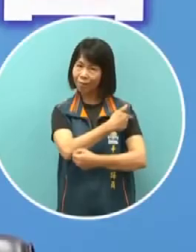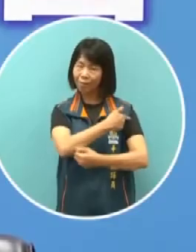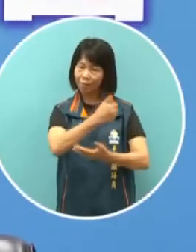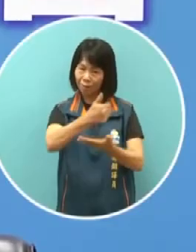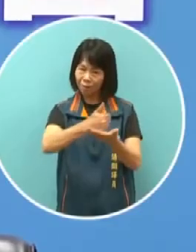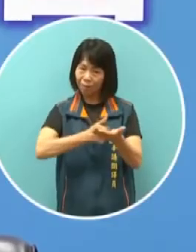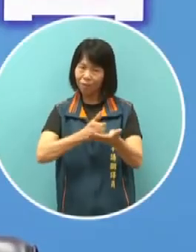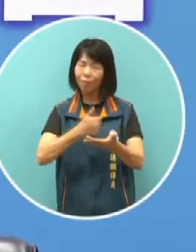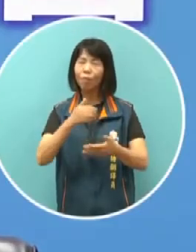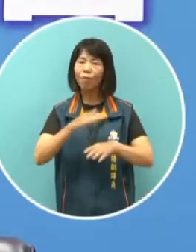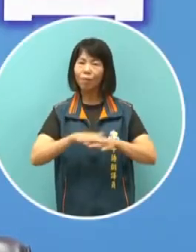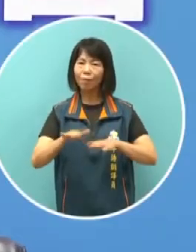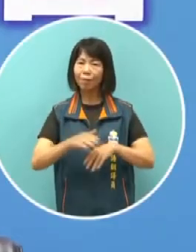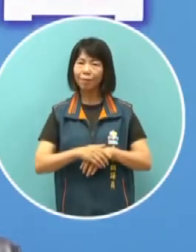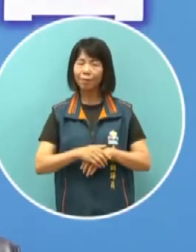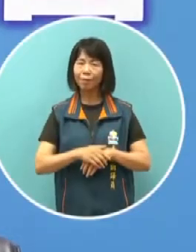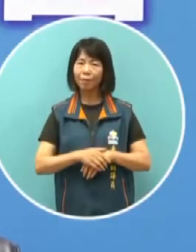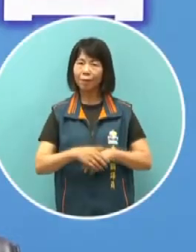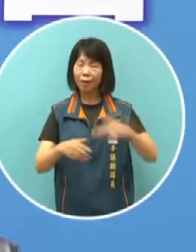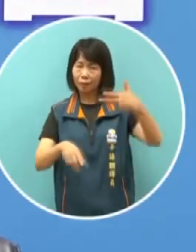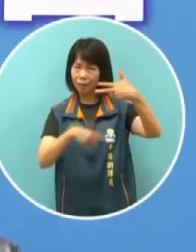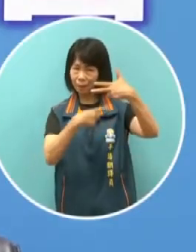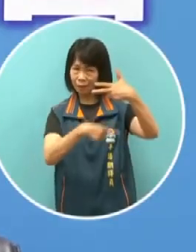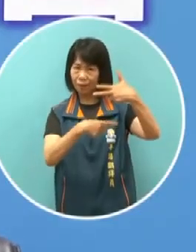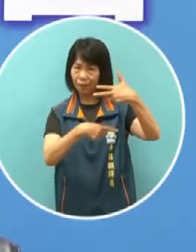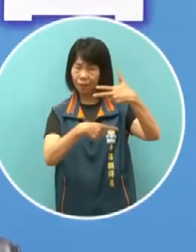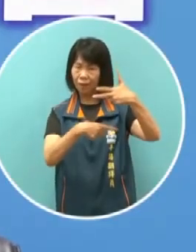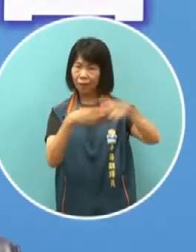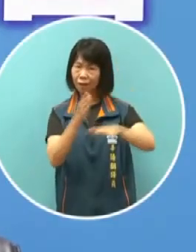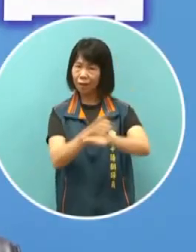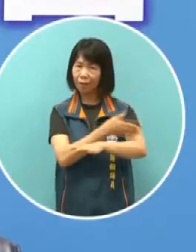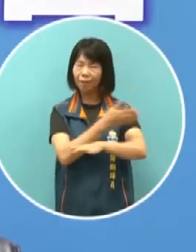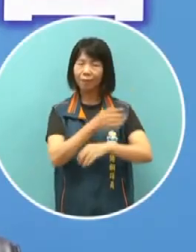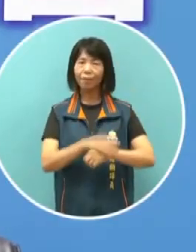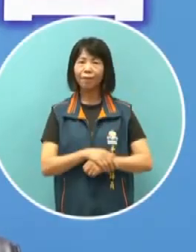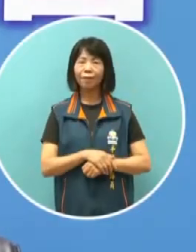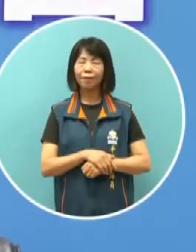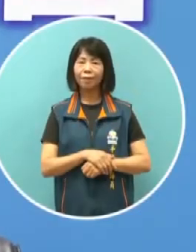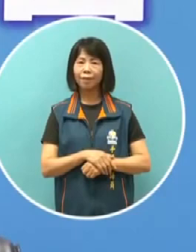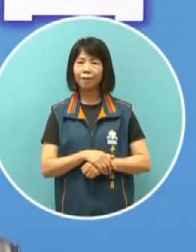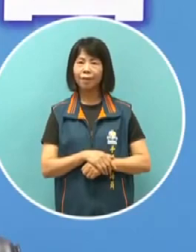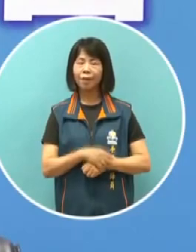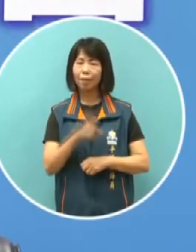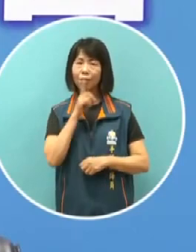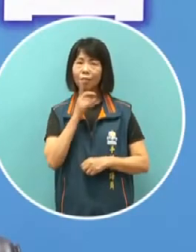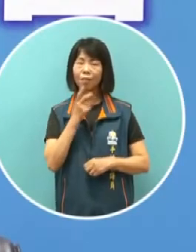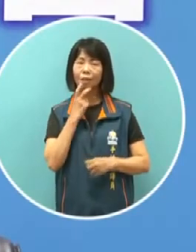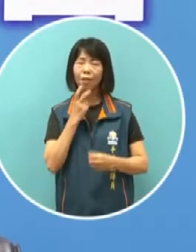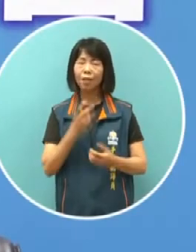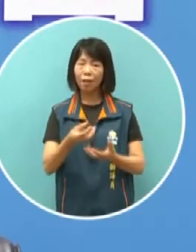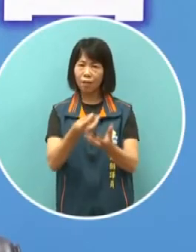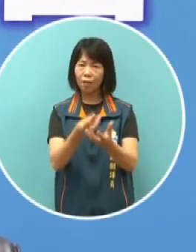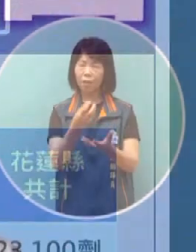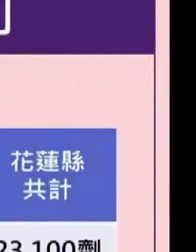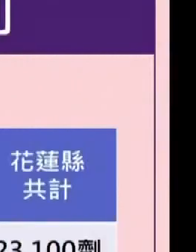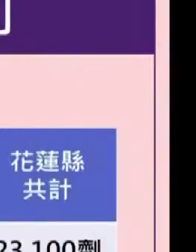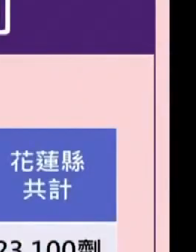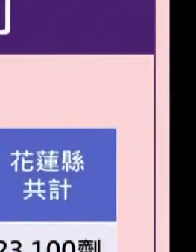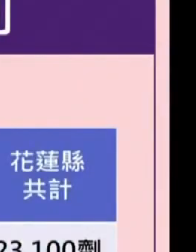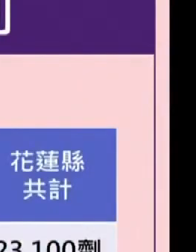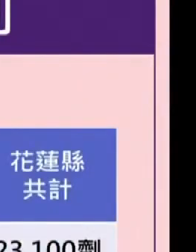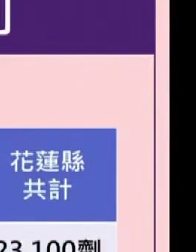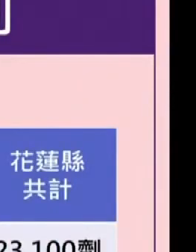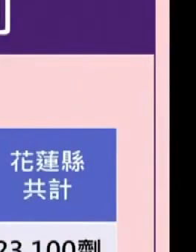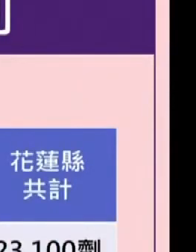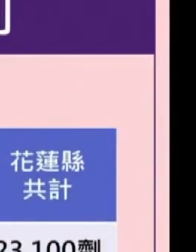是莫德纳的疫苗会从七月一号开始来，这个从中央来拨发，那大概